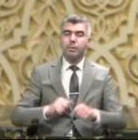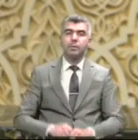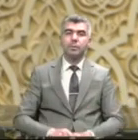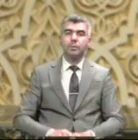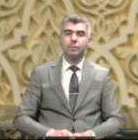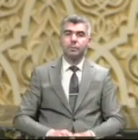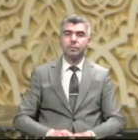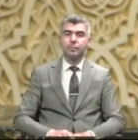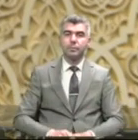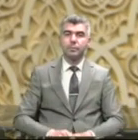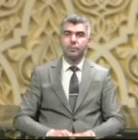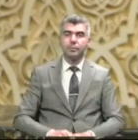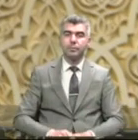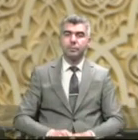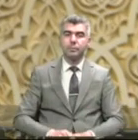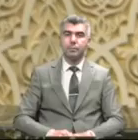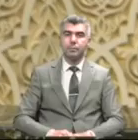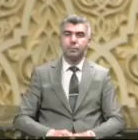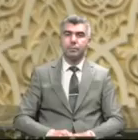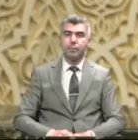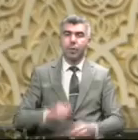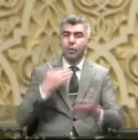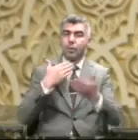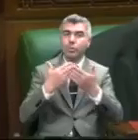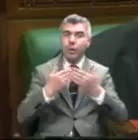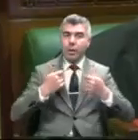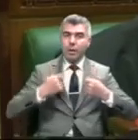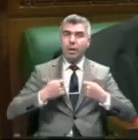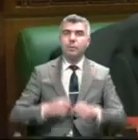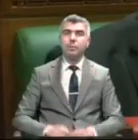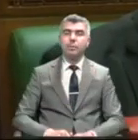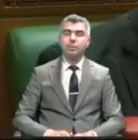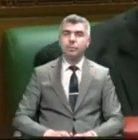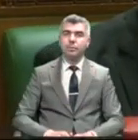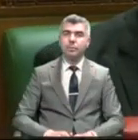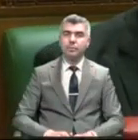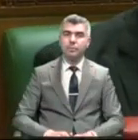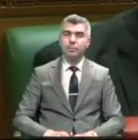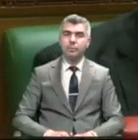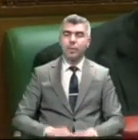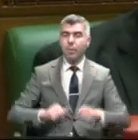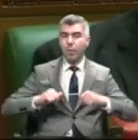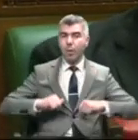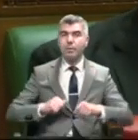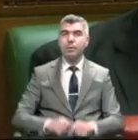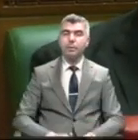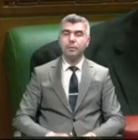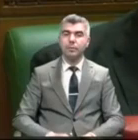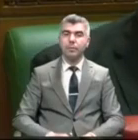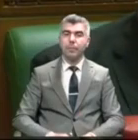السيد الوزير تفضلو شكرا شكرا السيد الرئيس السيد الوزير المحترم